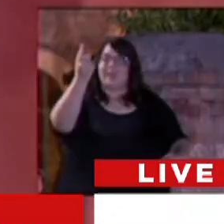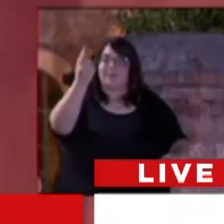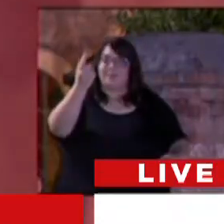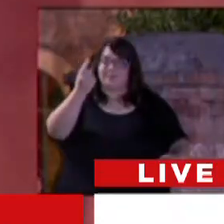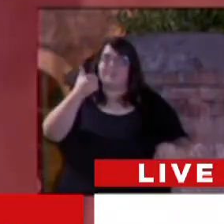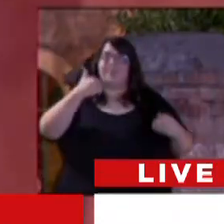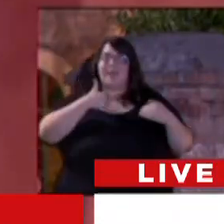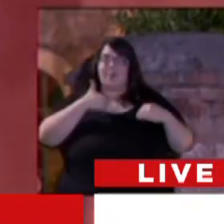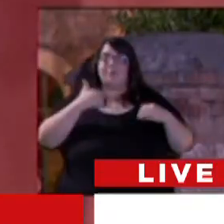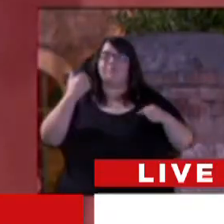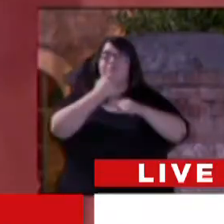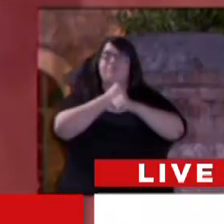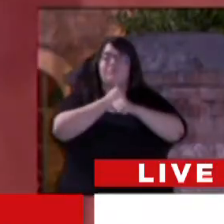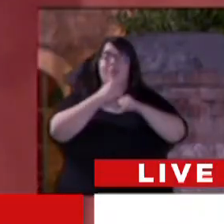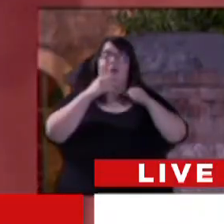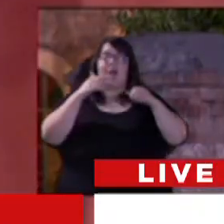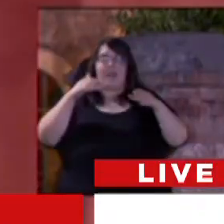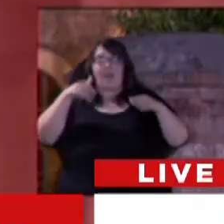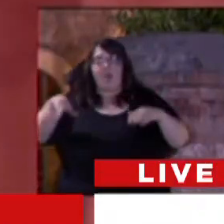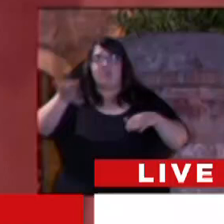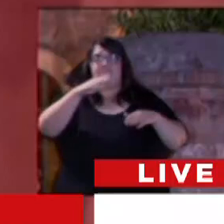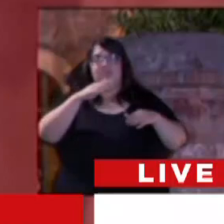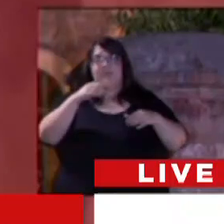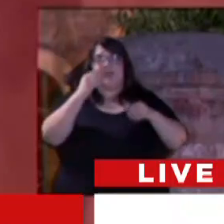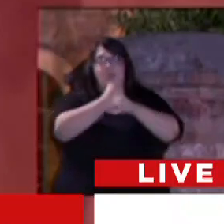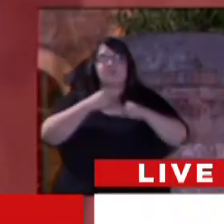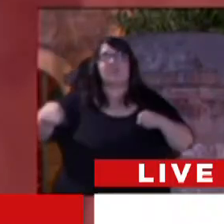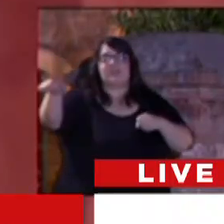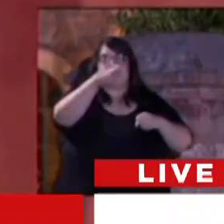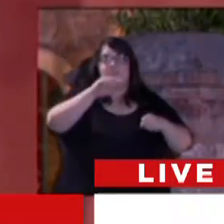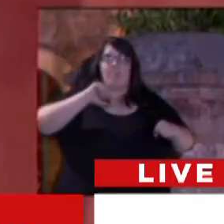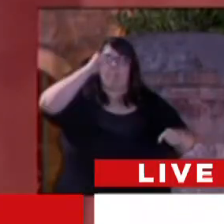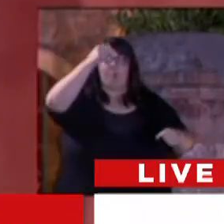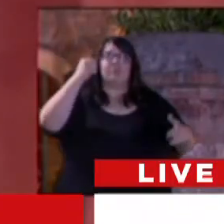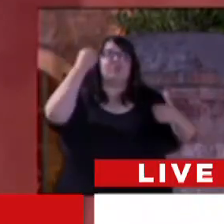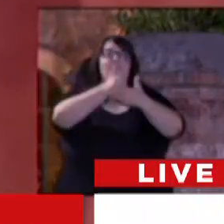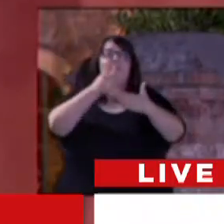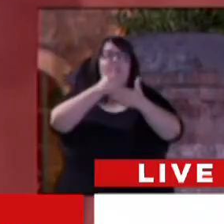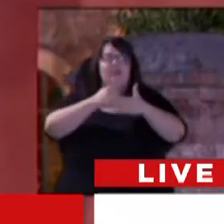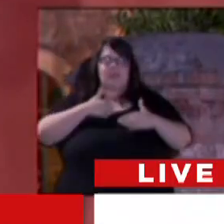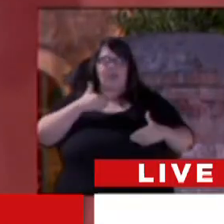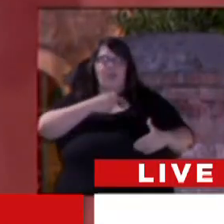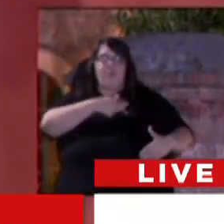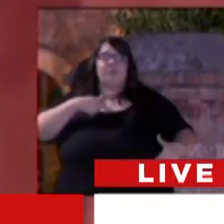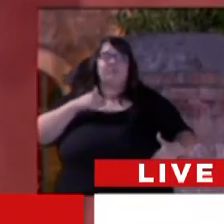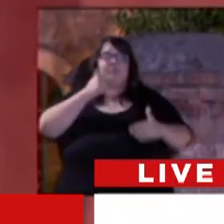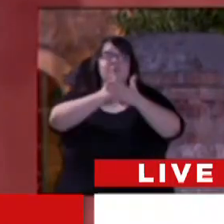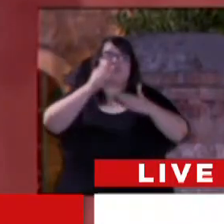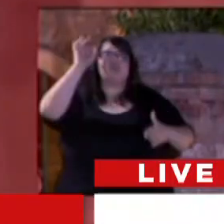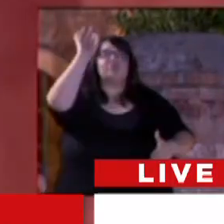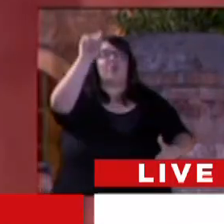να υπηρετήσω όλους εσάς. Να μπω πρώτος στη μάχη. Στη μάχη με έναν